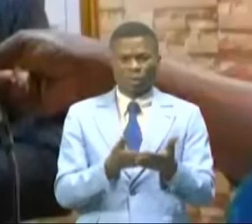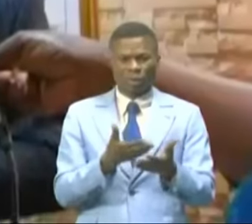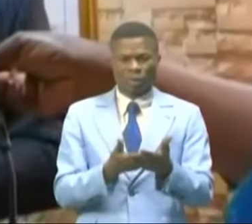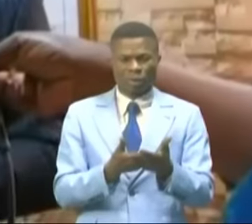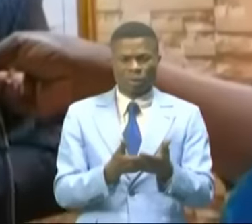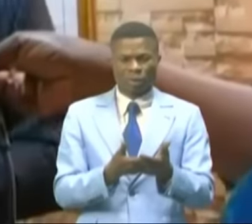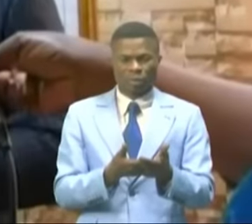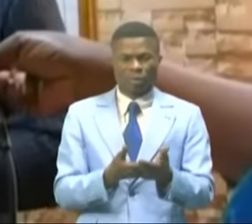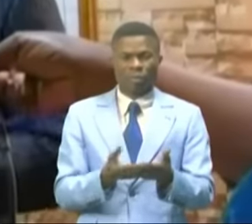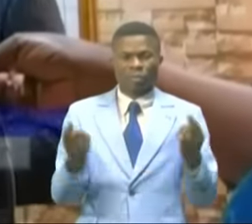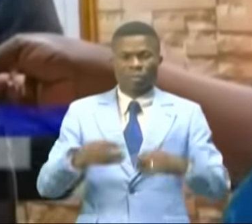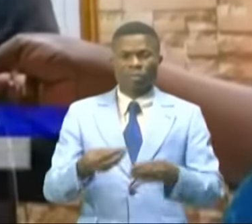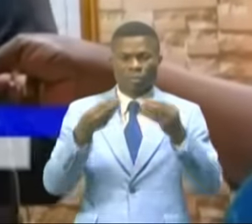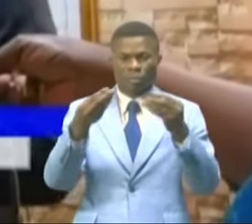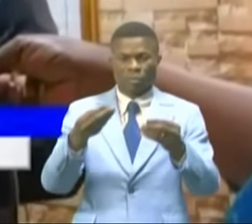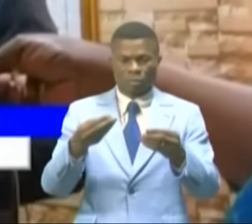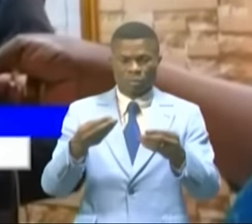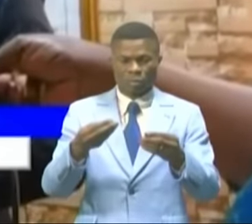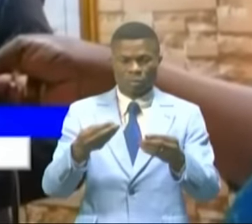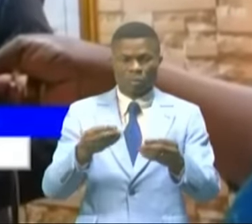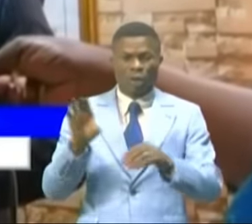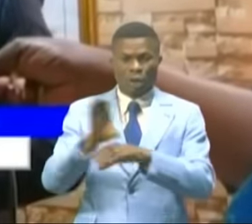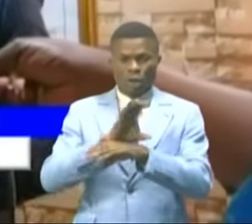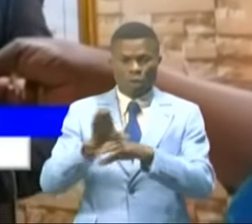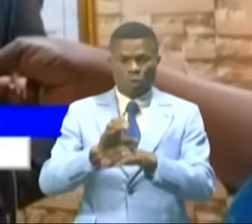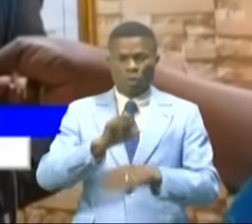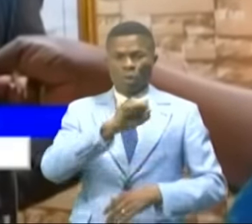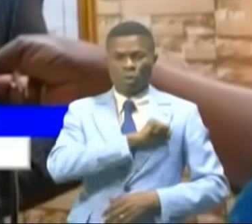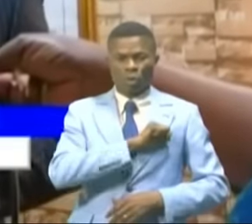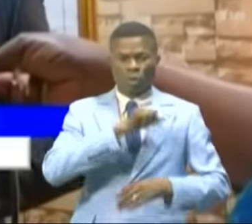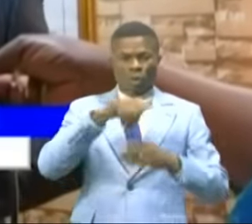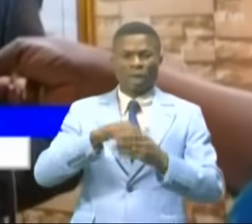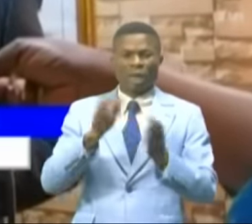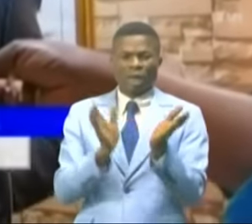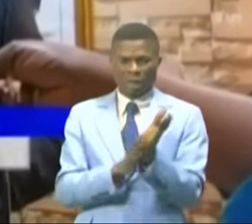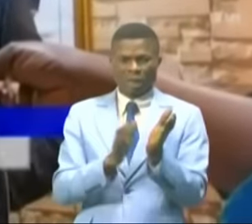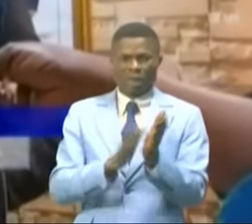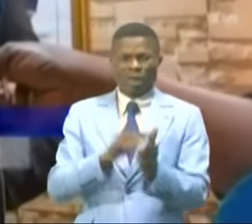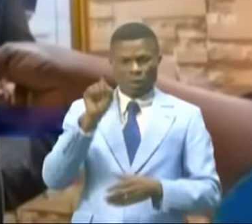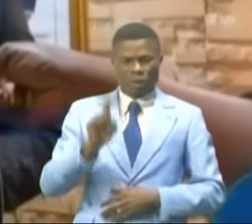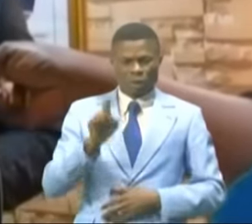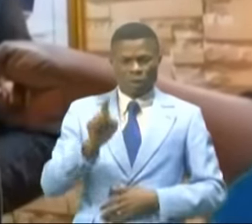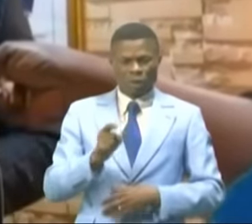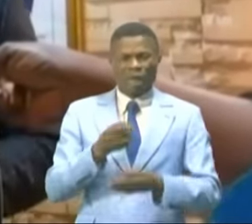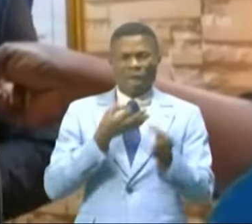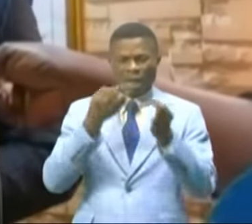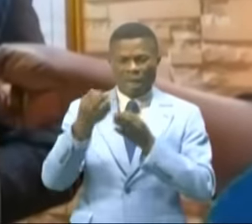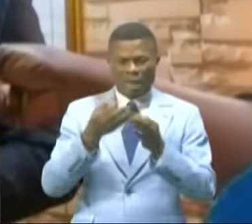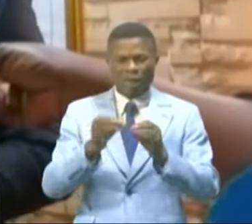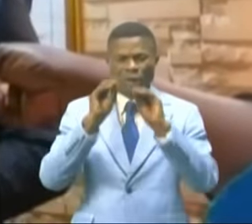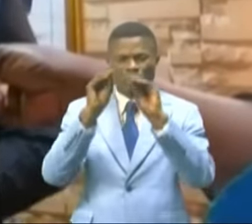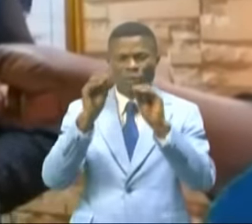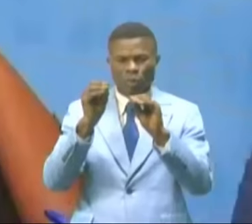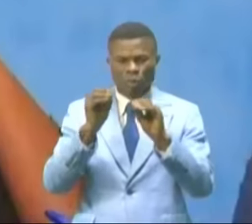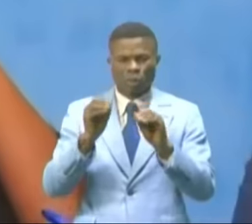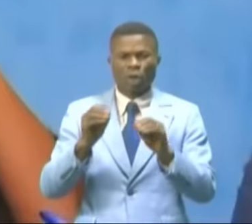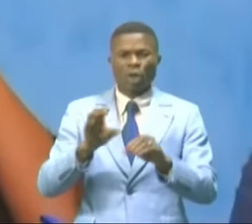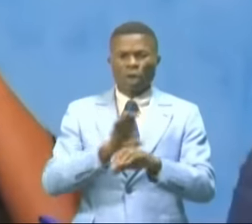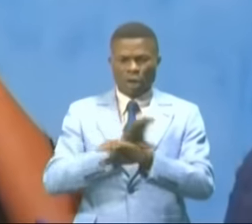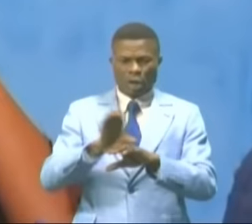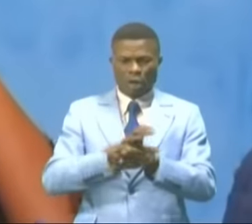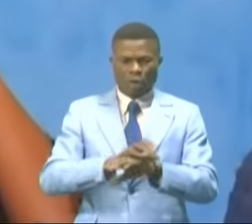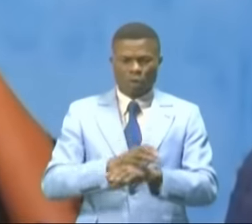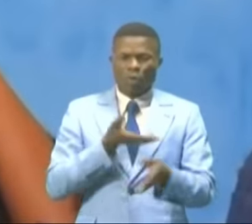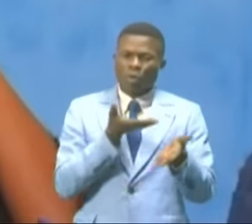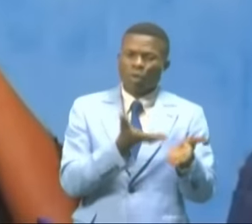parle. Quand on donne le cours de civisme dans des écoles, il faut donner aussi le cours de sécurisme. Et